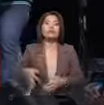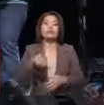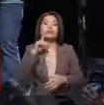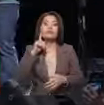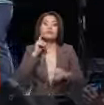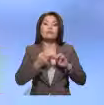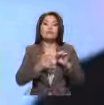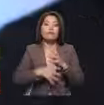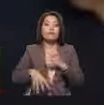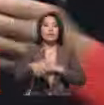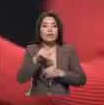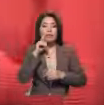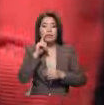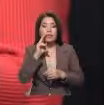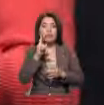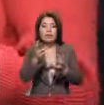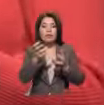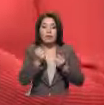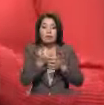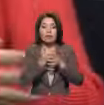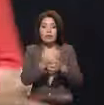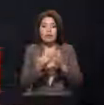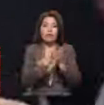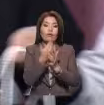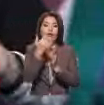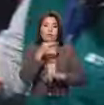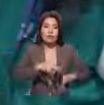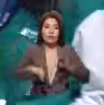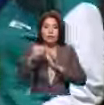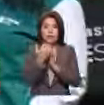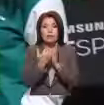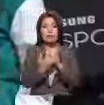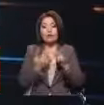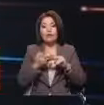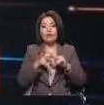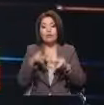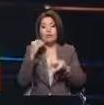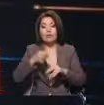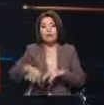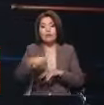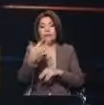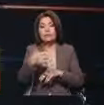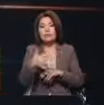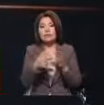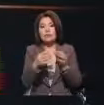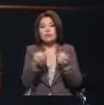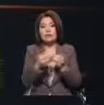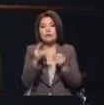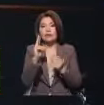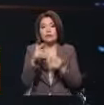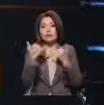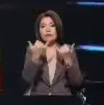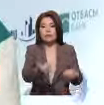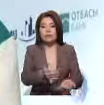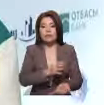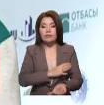өңірлер бойынша жастарға баспана алуға жәрдемдесетін жаңа жоба. Биыл Алматы облысында бағдарлама бойынша 50-ге жуық отбасыға үй берілді.